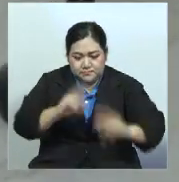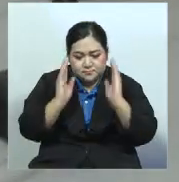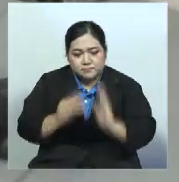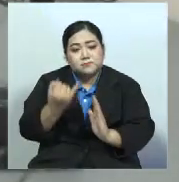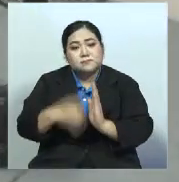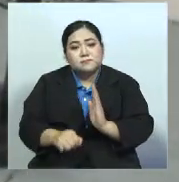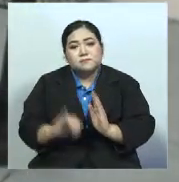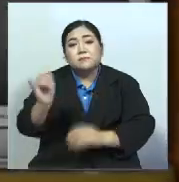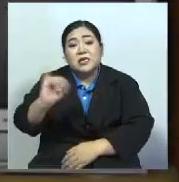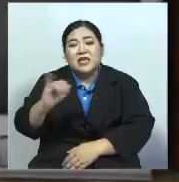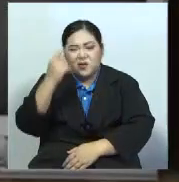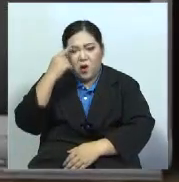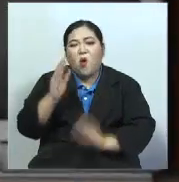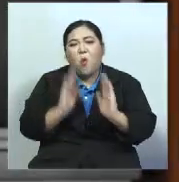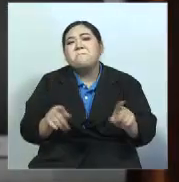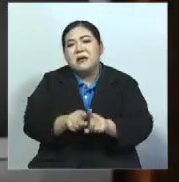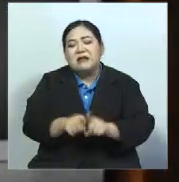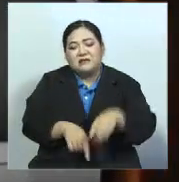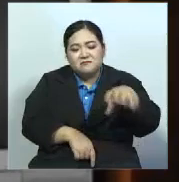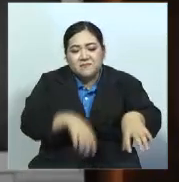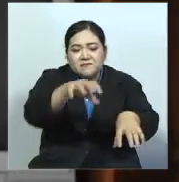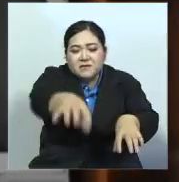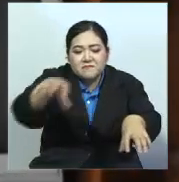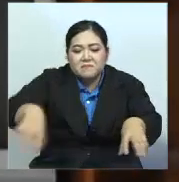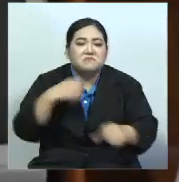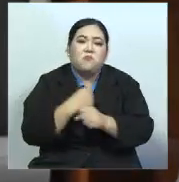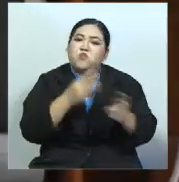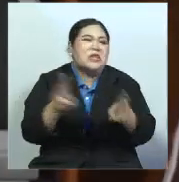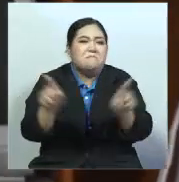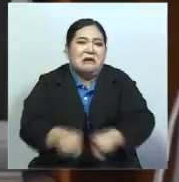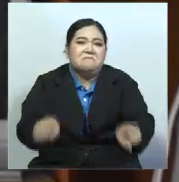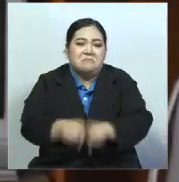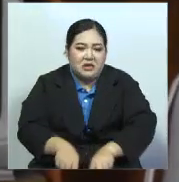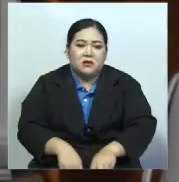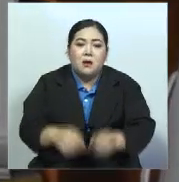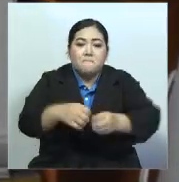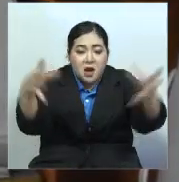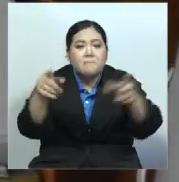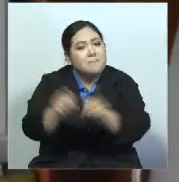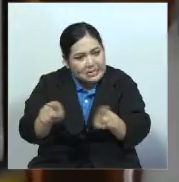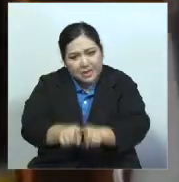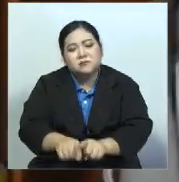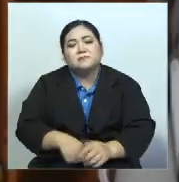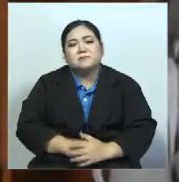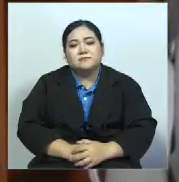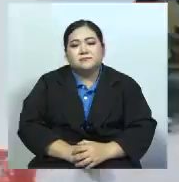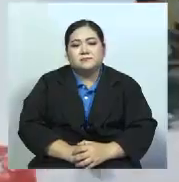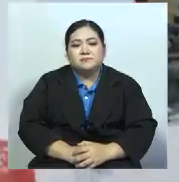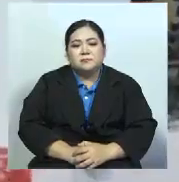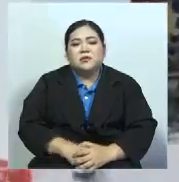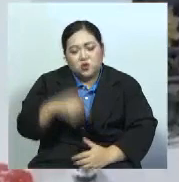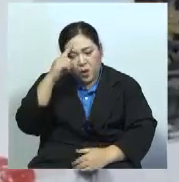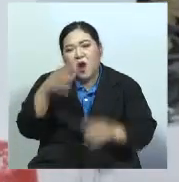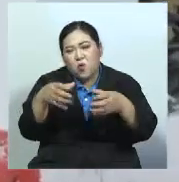ายก็เชื่อว่าเป็นชุดเดียวกันเพราะว่าใช้รูปแบบการก่อเหตุคล้ายคลึงกันและใช้ระเบิดแสวงเครื่องชนิดเดียวกันคาดว่าเป็น